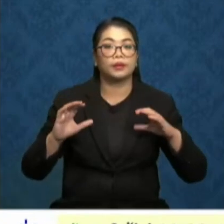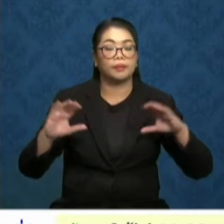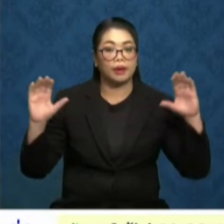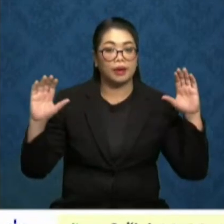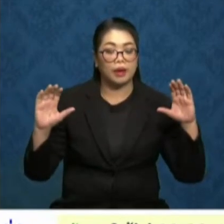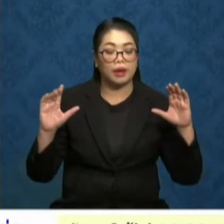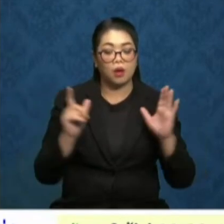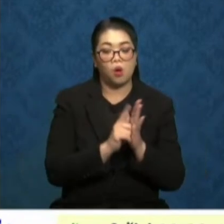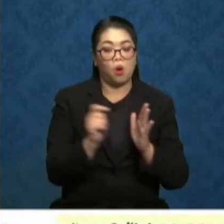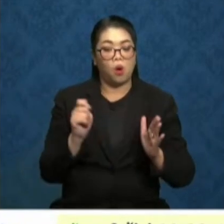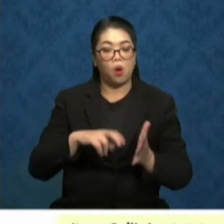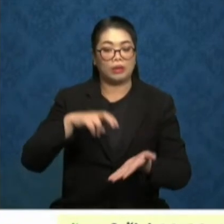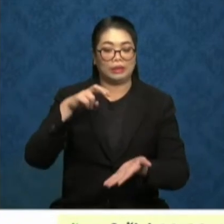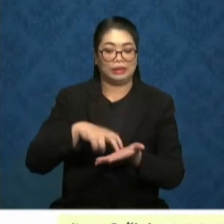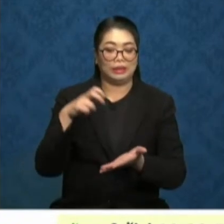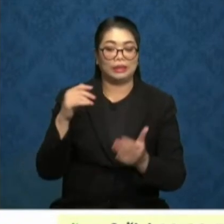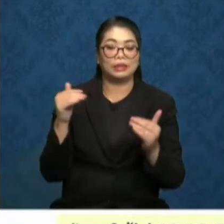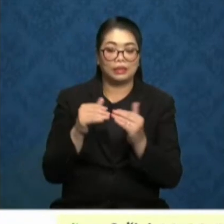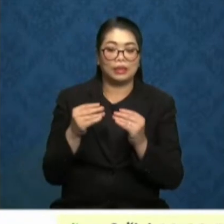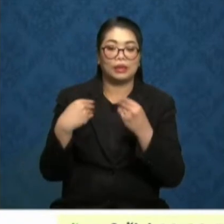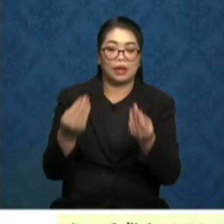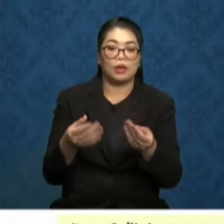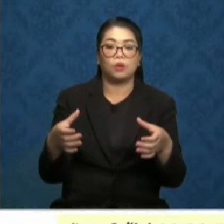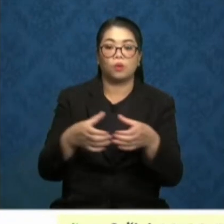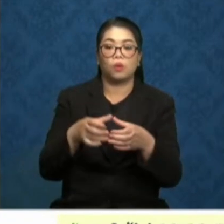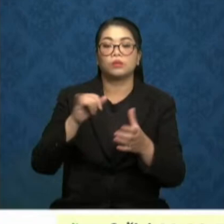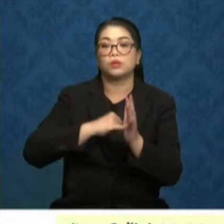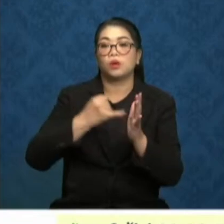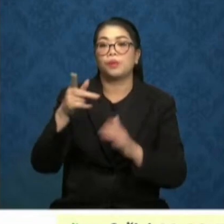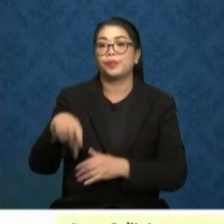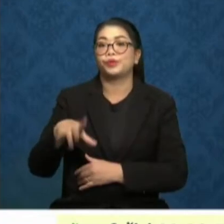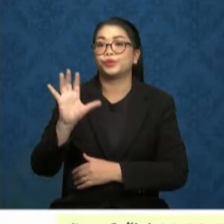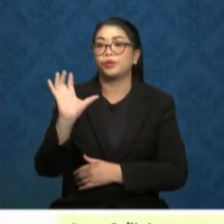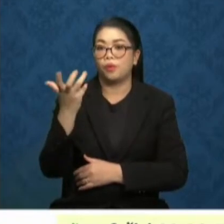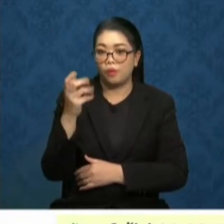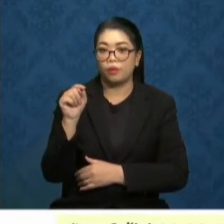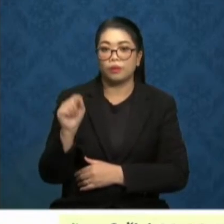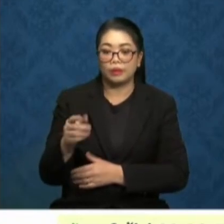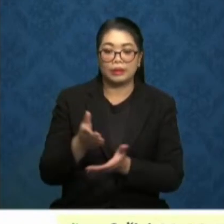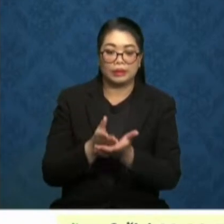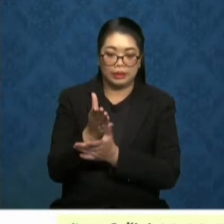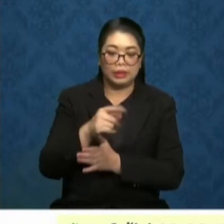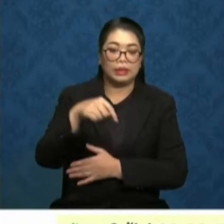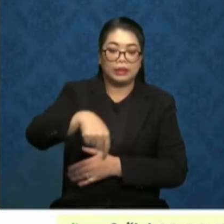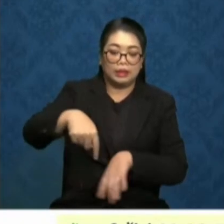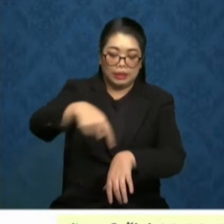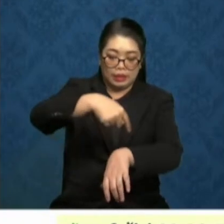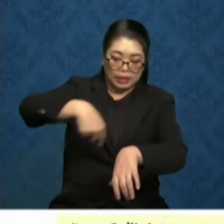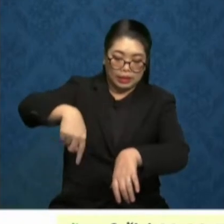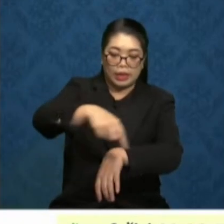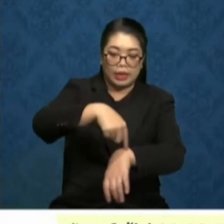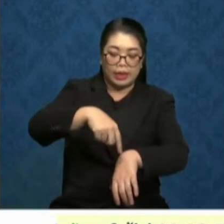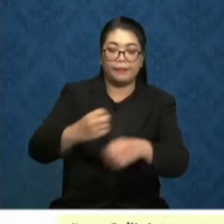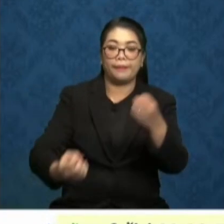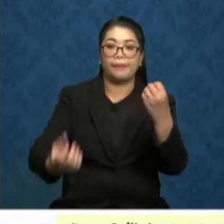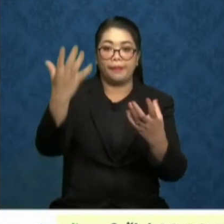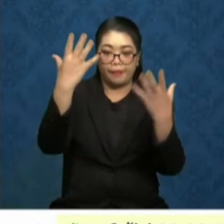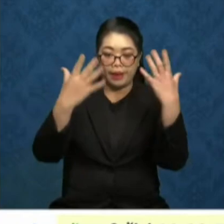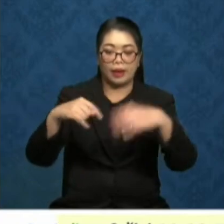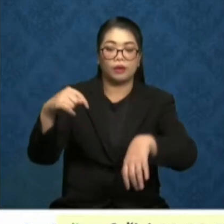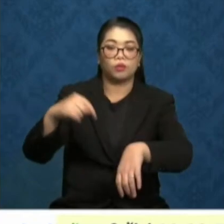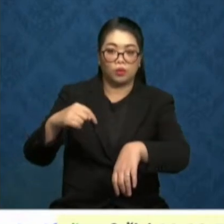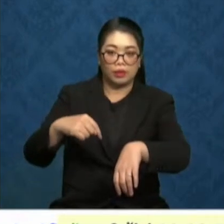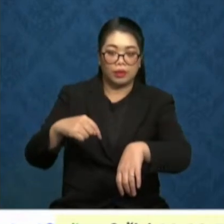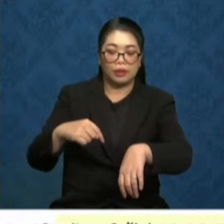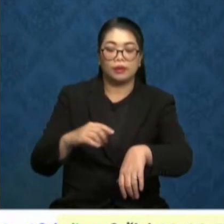จะออกเอกสัษิให้กัชาชน ที่อาศัยอยู่ในที่ทำกินในเขตป่าสงวนแ่ช